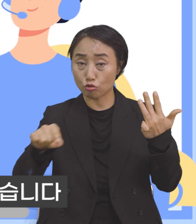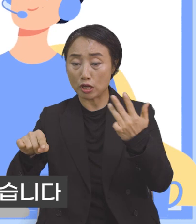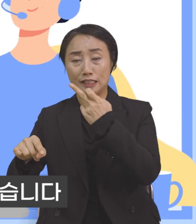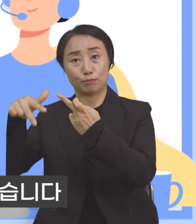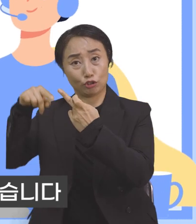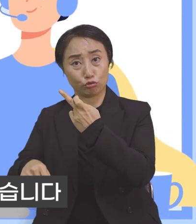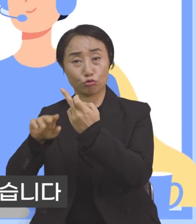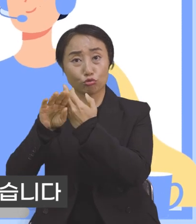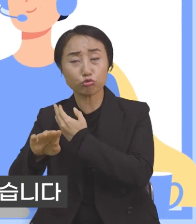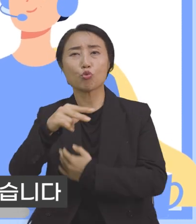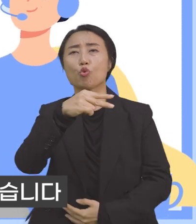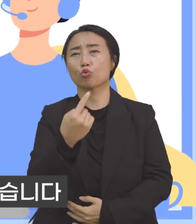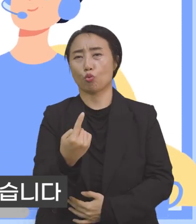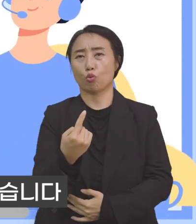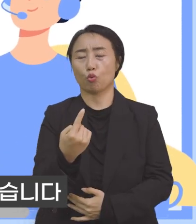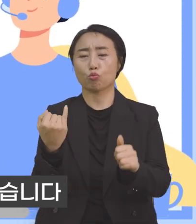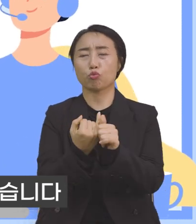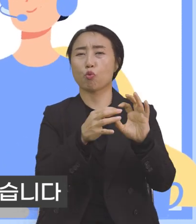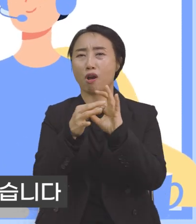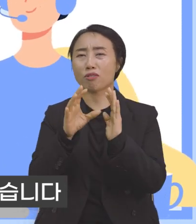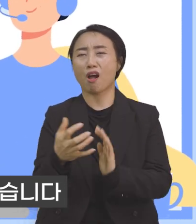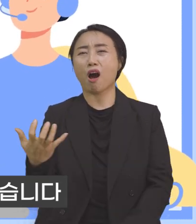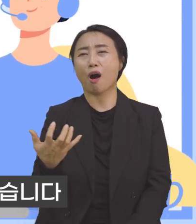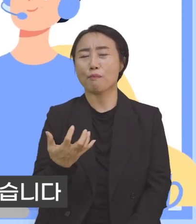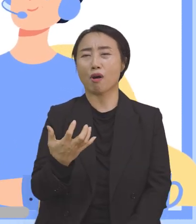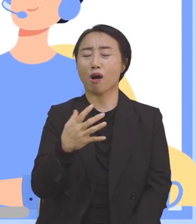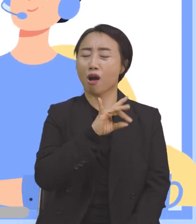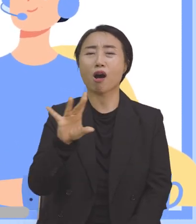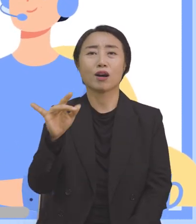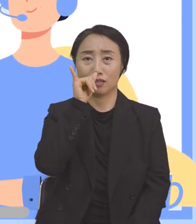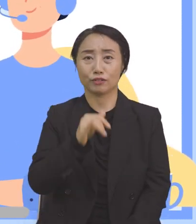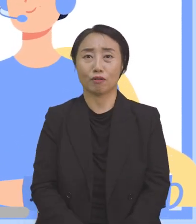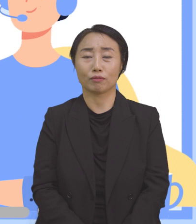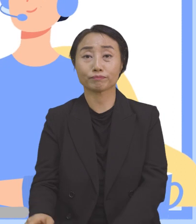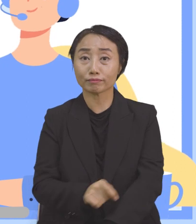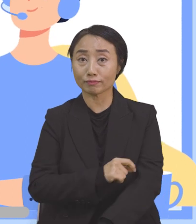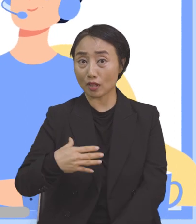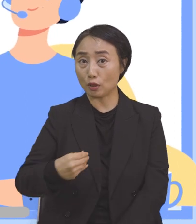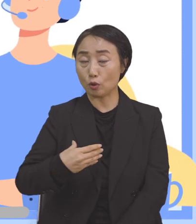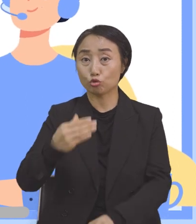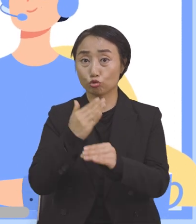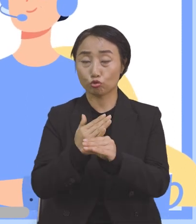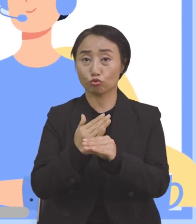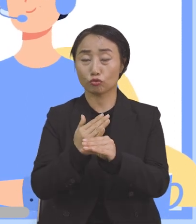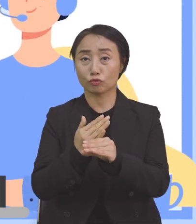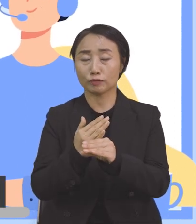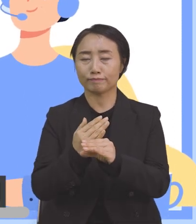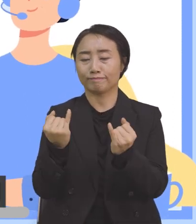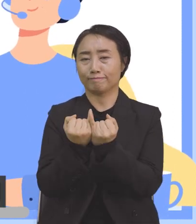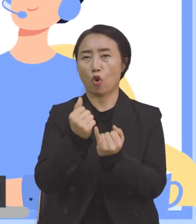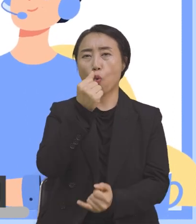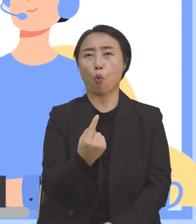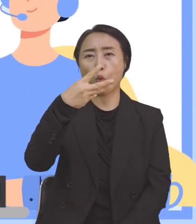12주가 지나도 부부관계 시에 불편감을 느끼는 경우가 흔히 있습니다. 특히 모유 수유를 하는 중에는